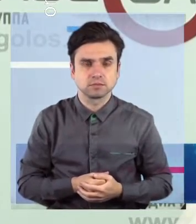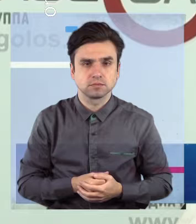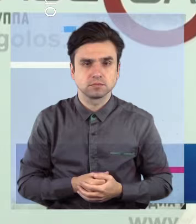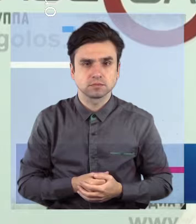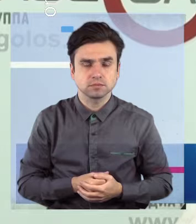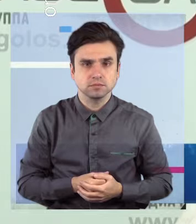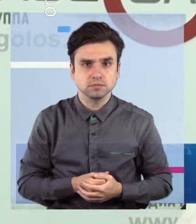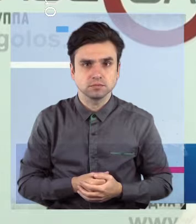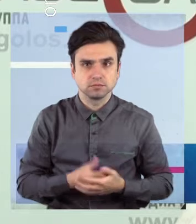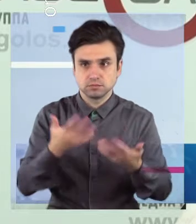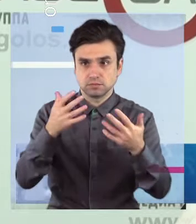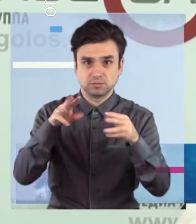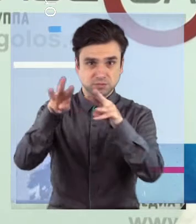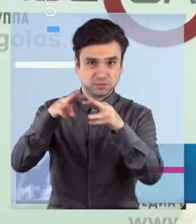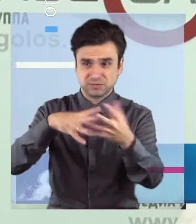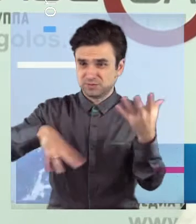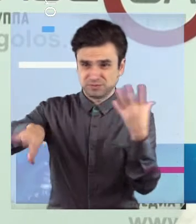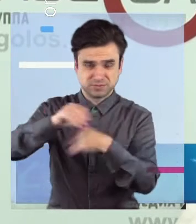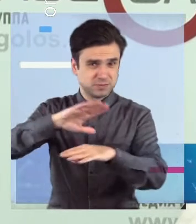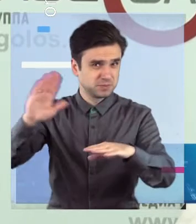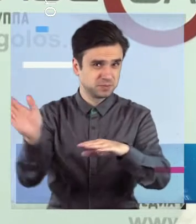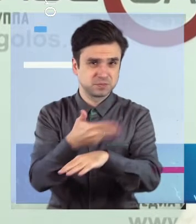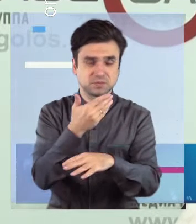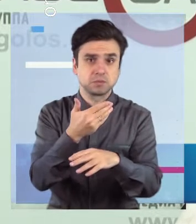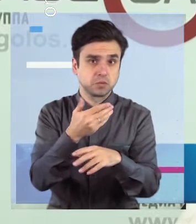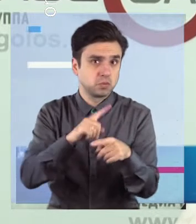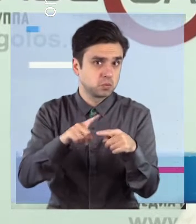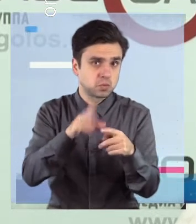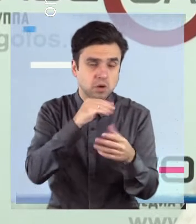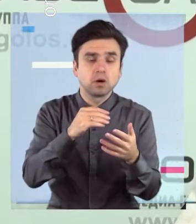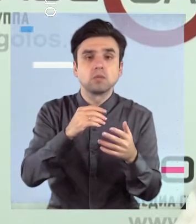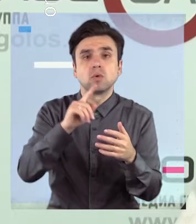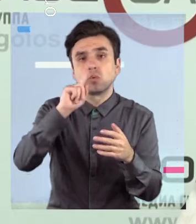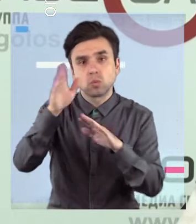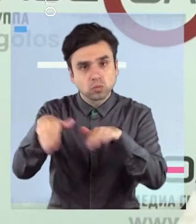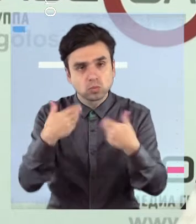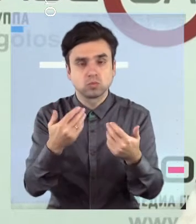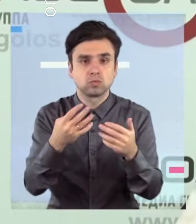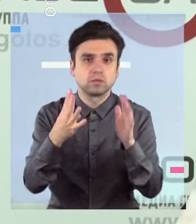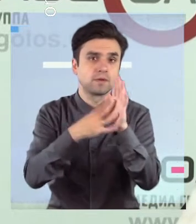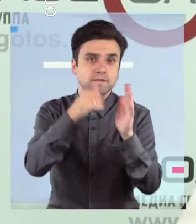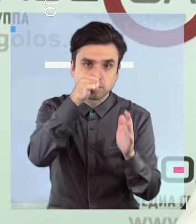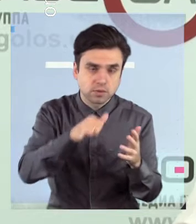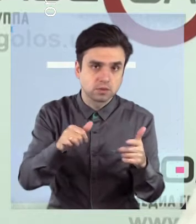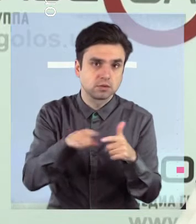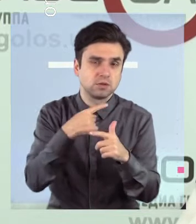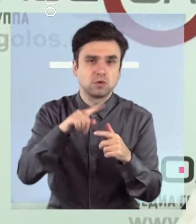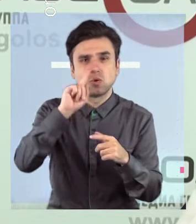досрочних виборів є через год, через 9 місяців, там, через півтора года, можливо. Але ми ж повинні розуміти, що